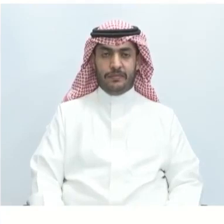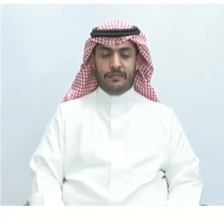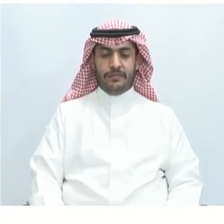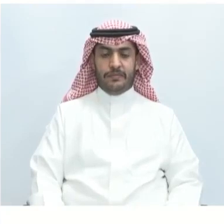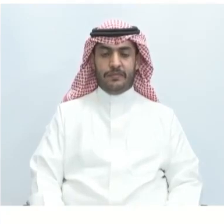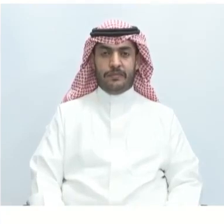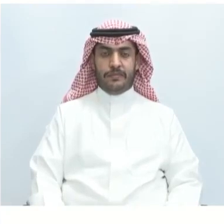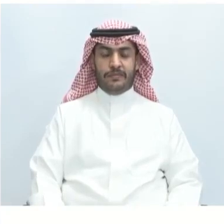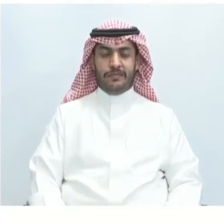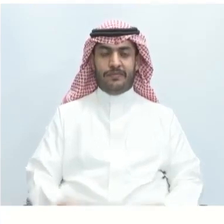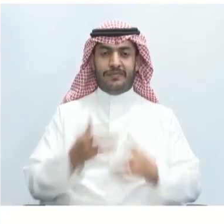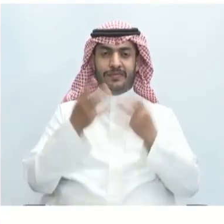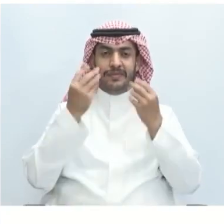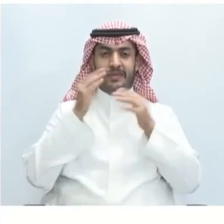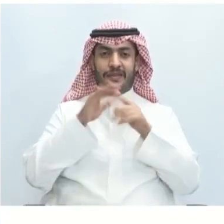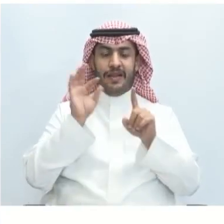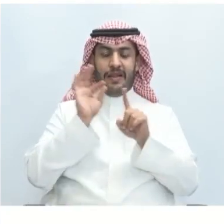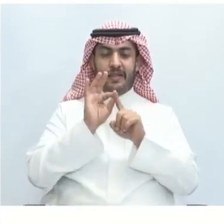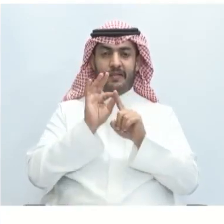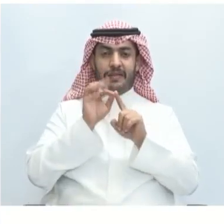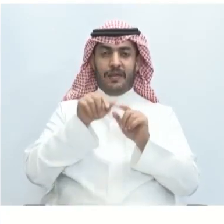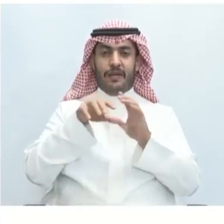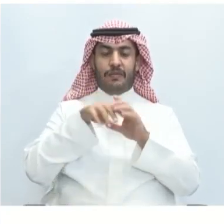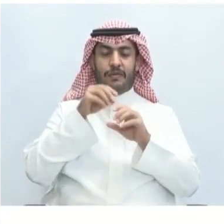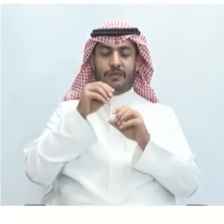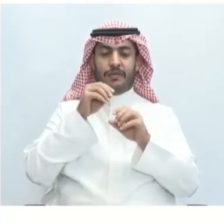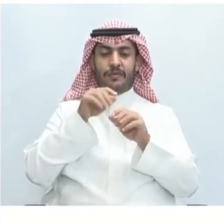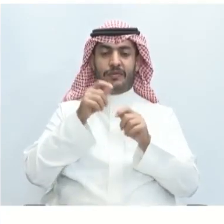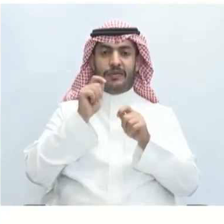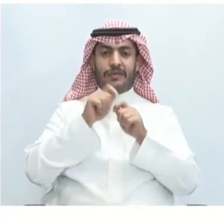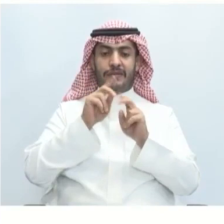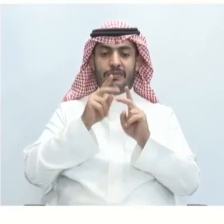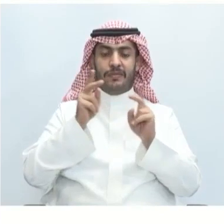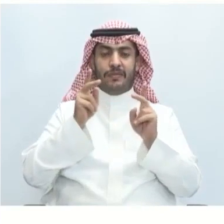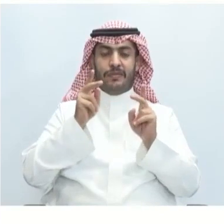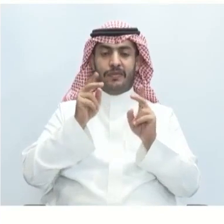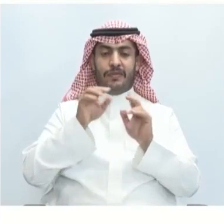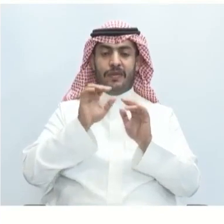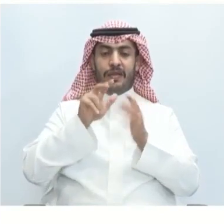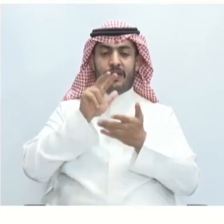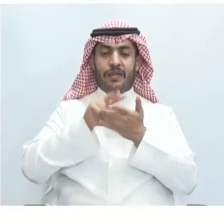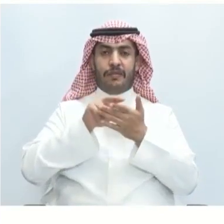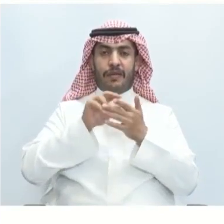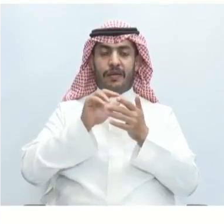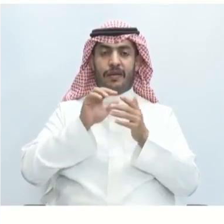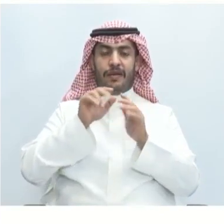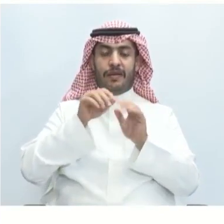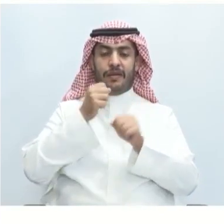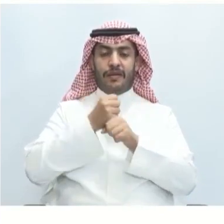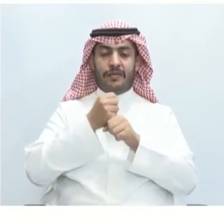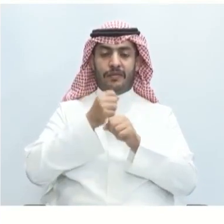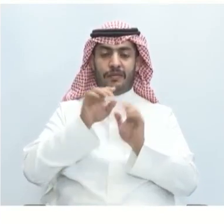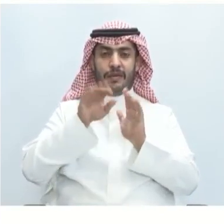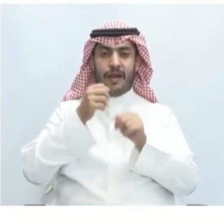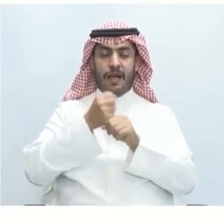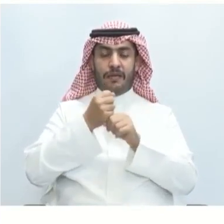ارباح كما تعلمنا هنالك اهداف ايضا لهذا المشروع هو تصنيف انواع المتغيرات تطبيق المتغيرات على على